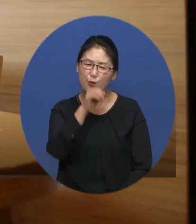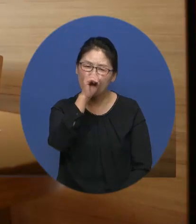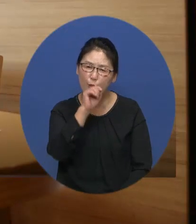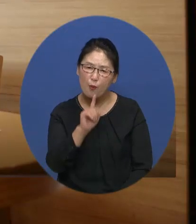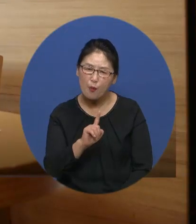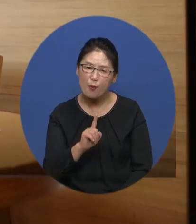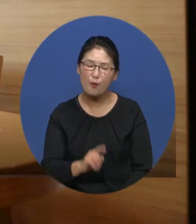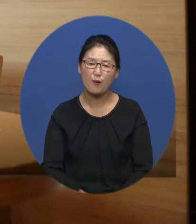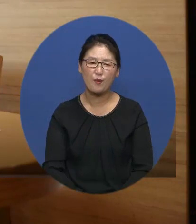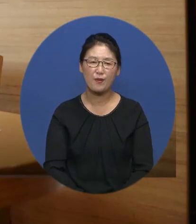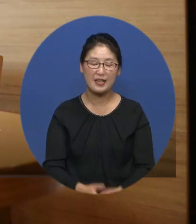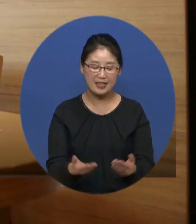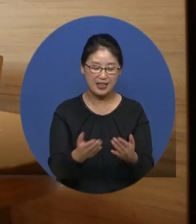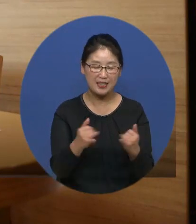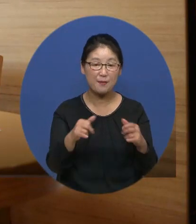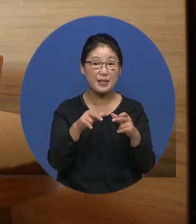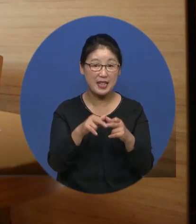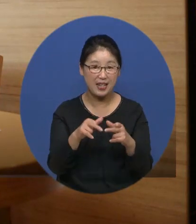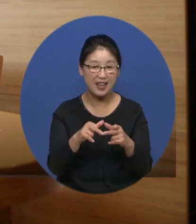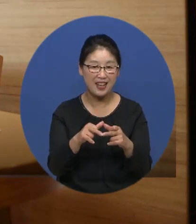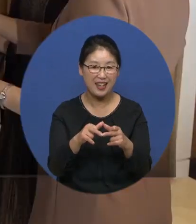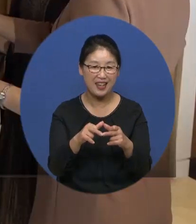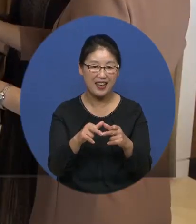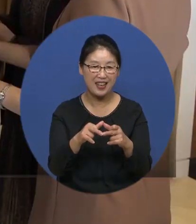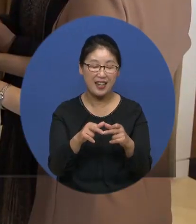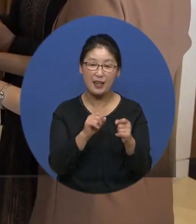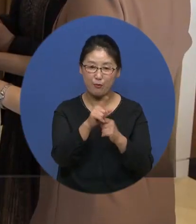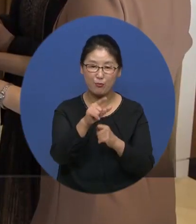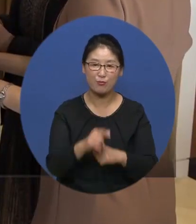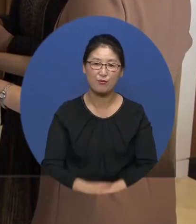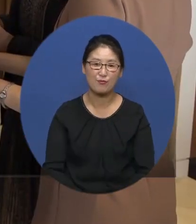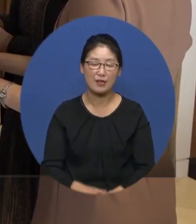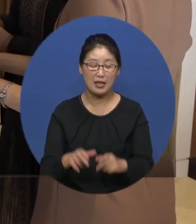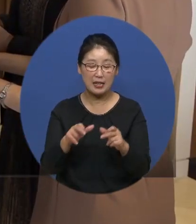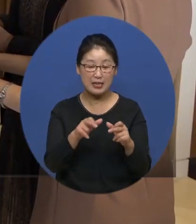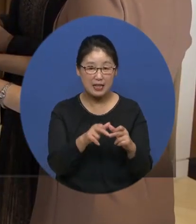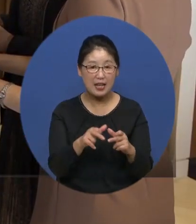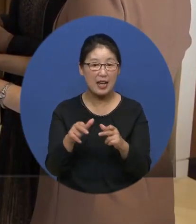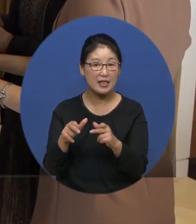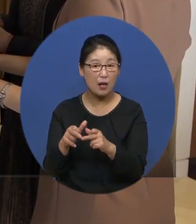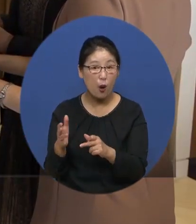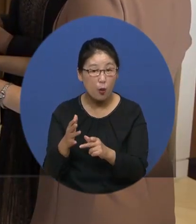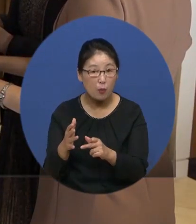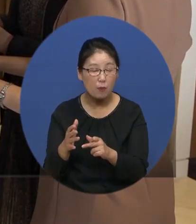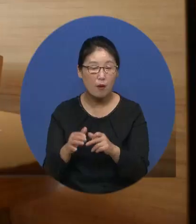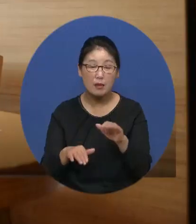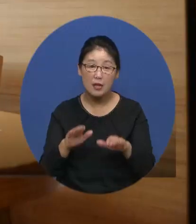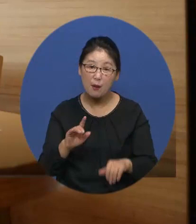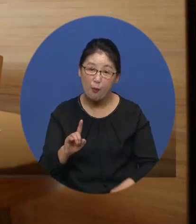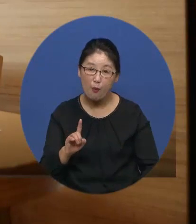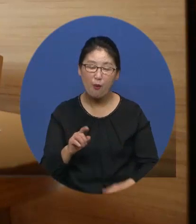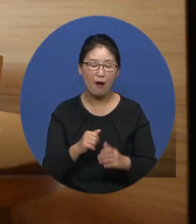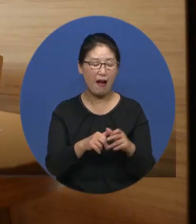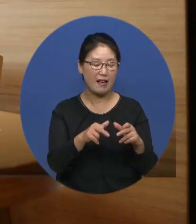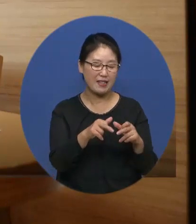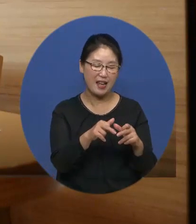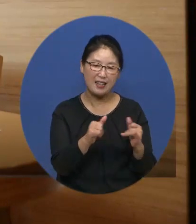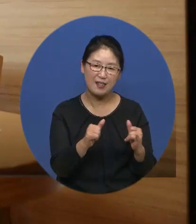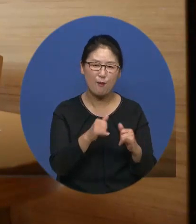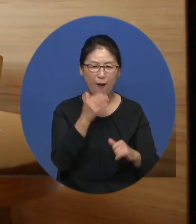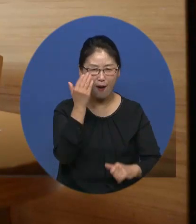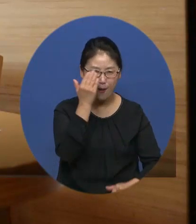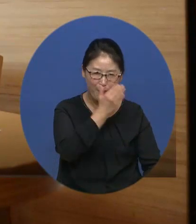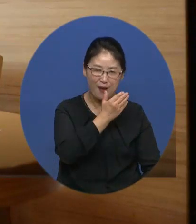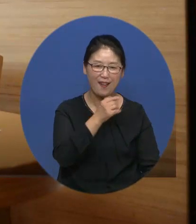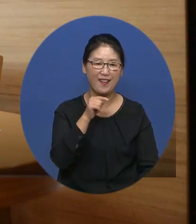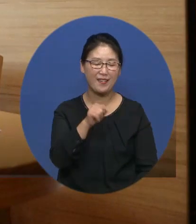직원들이 장애인이라는 건데요. 뭐 장애인과 비장애인의 차이가 없다 하지만 장애인들은 일단 순수하거든요. 굉장히 그래서 좀